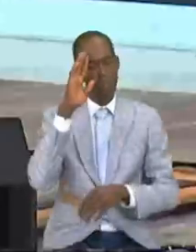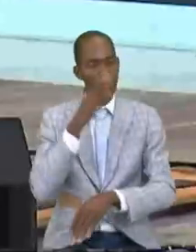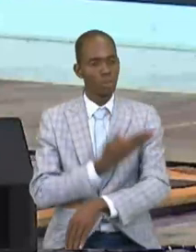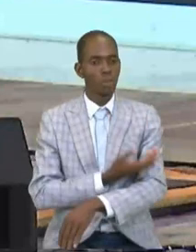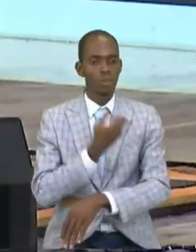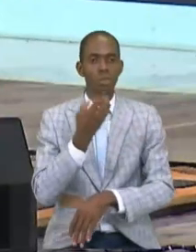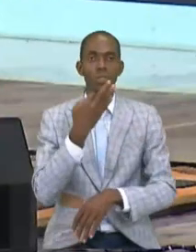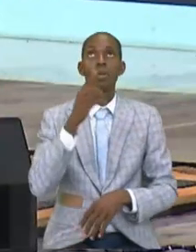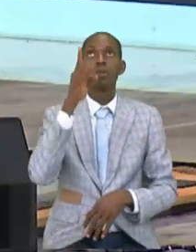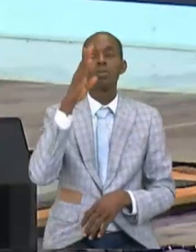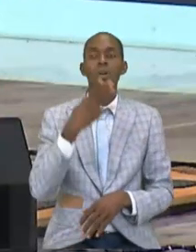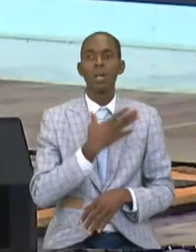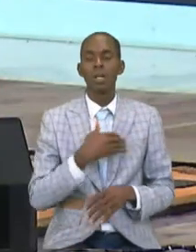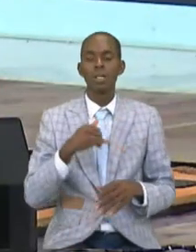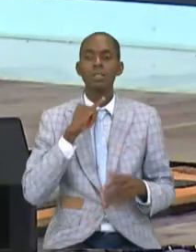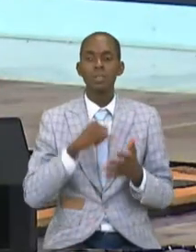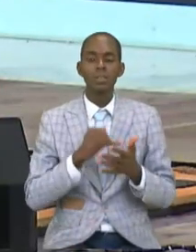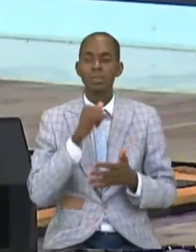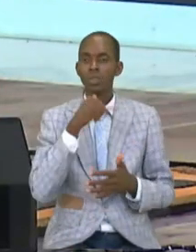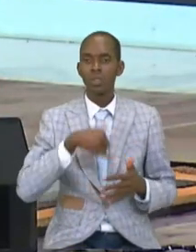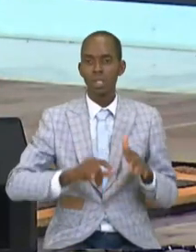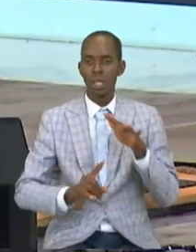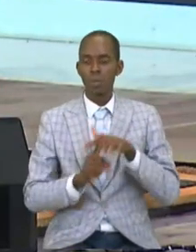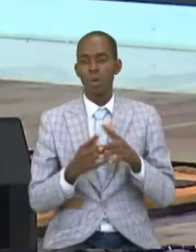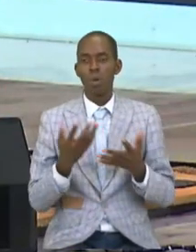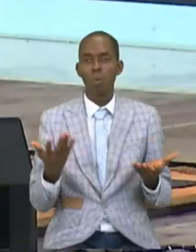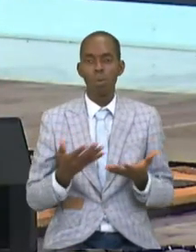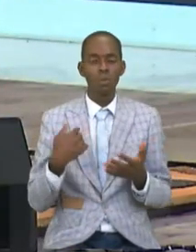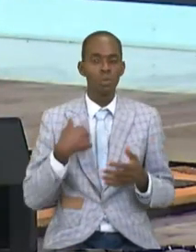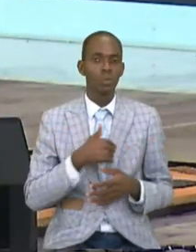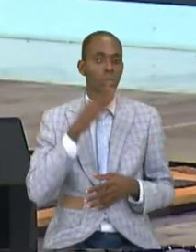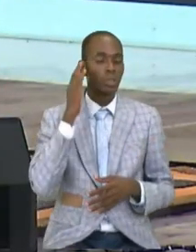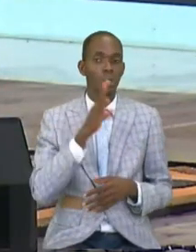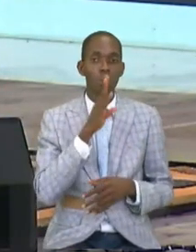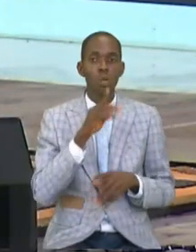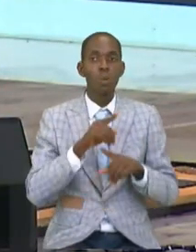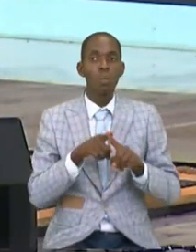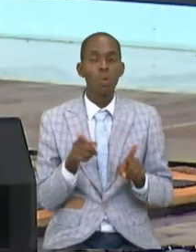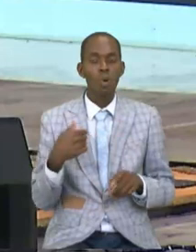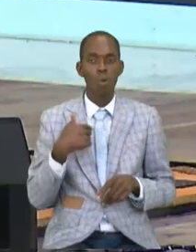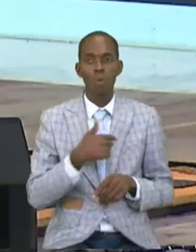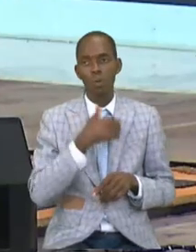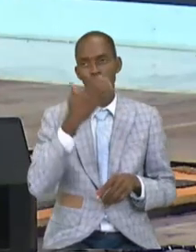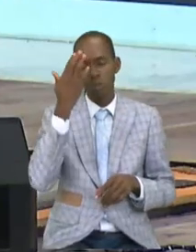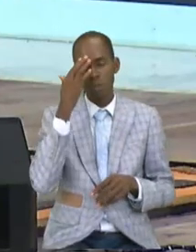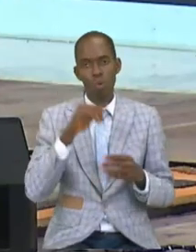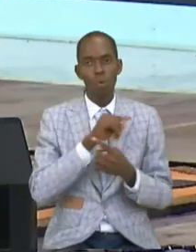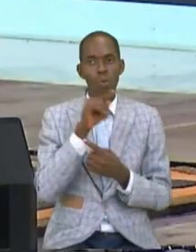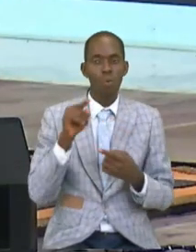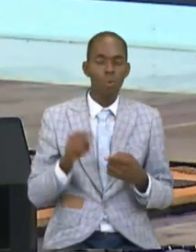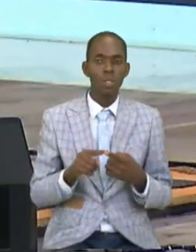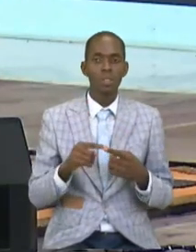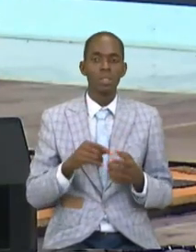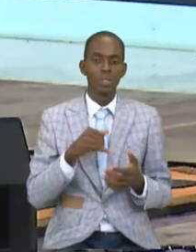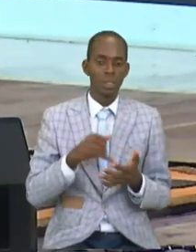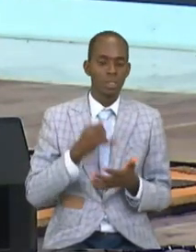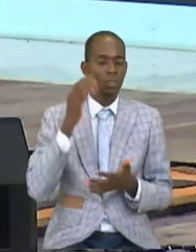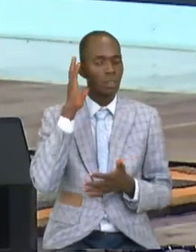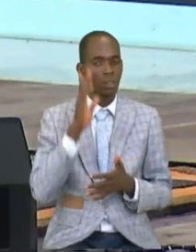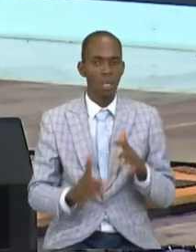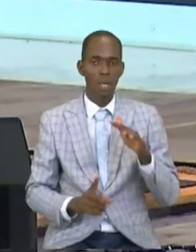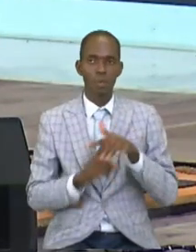Dieu. Et ce que nous serons n'a pas encore été manifesté. Mais nous savons que lorsque cela